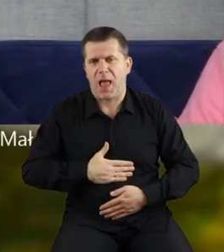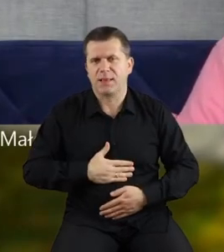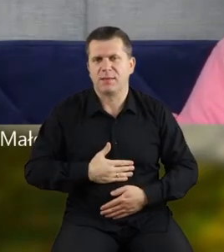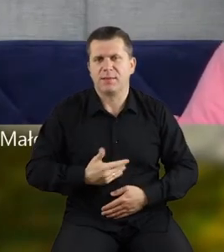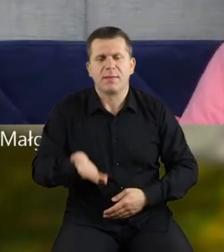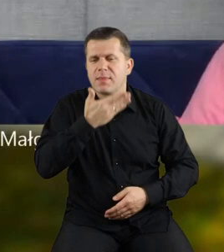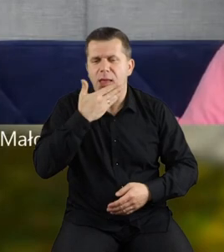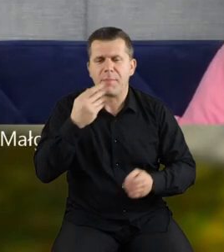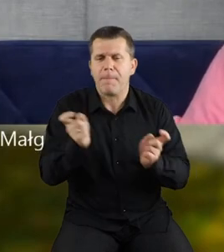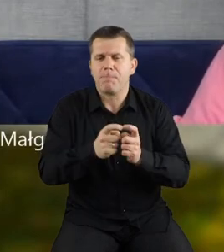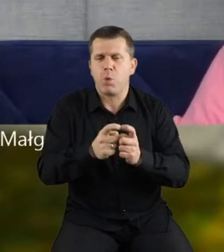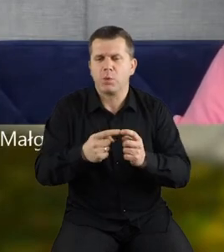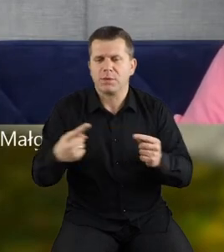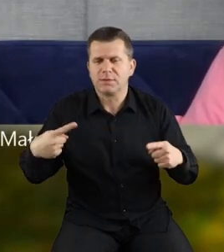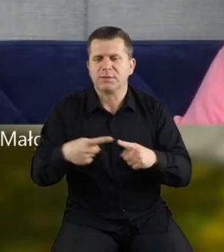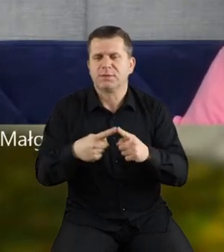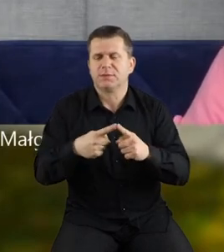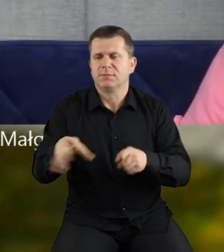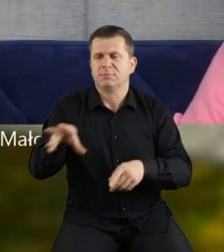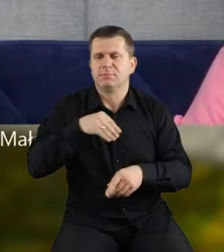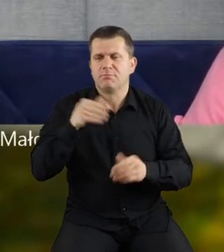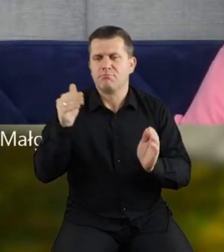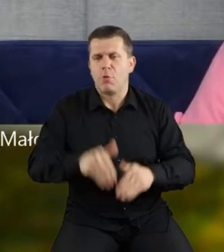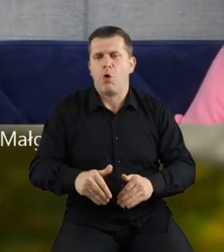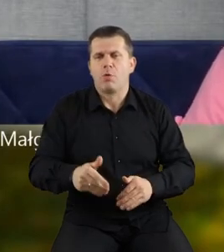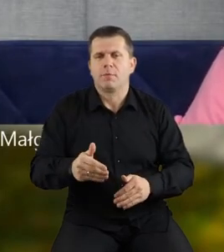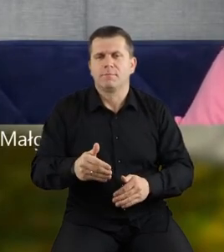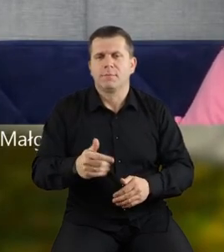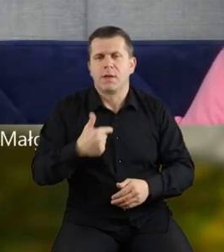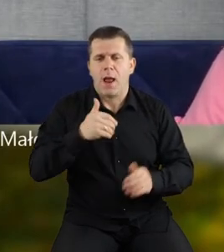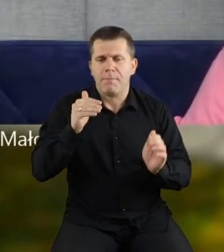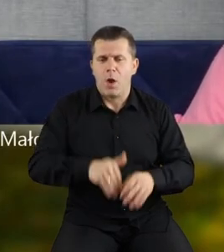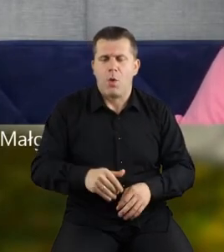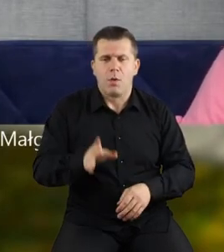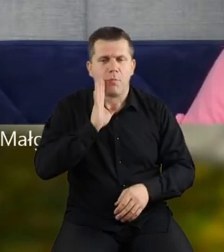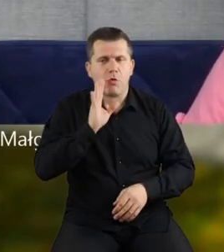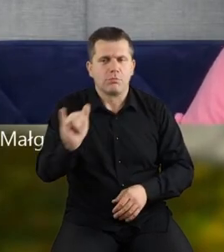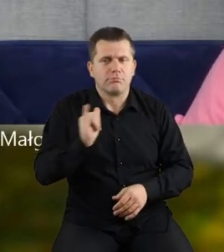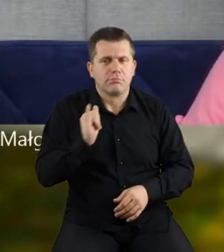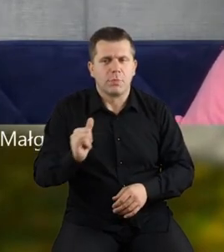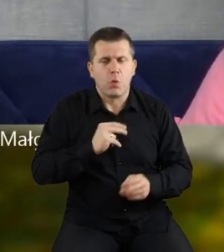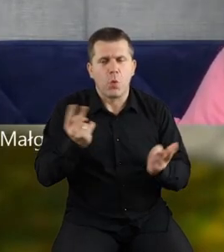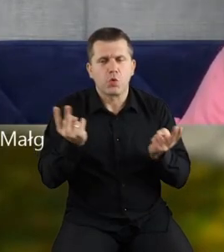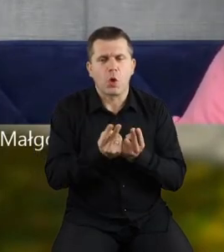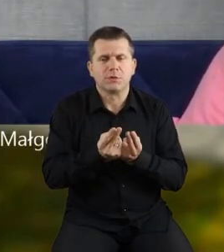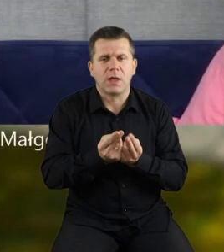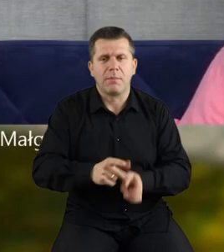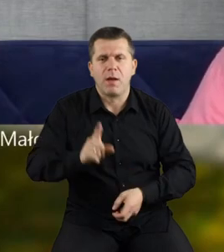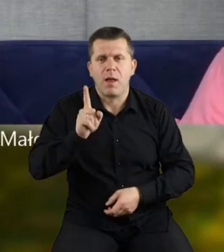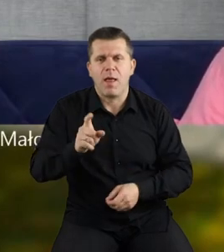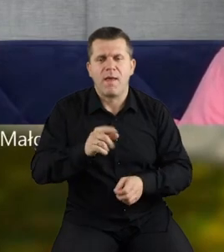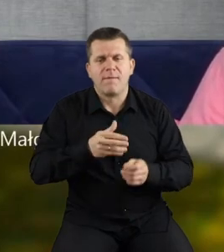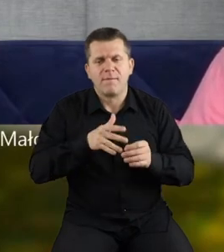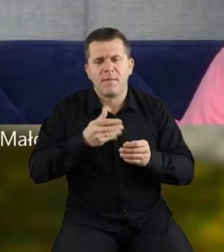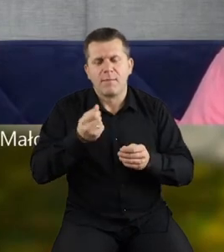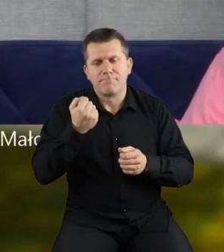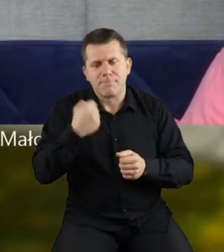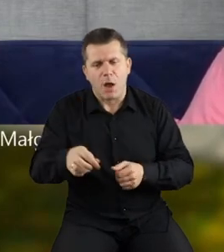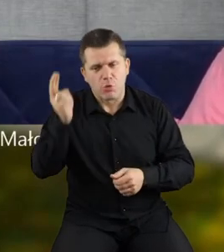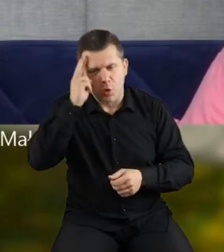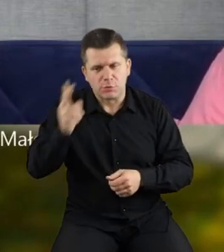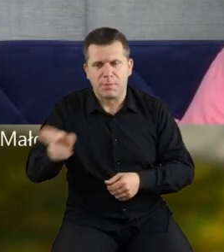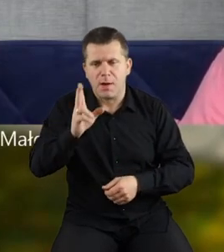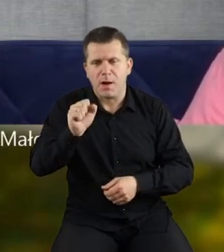sympatii. Oprócz tego, że nie mamy punktów stycznych w ogóle, gdzie ja bym się mogła jakoś z nią utożsamić, ale o wiele